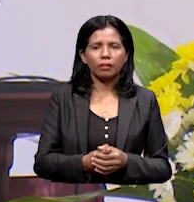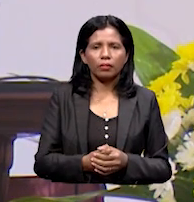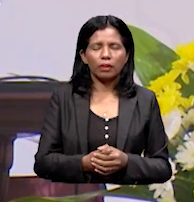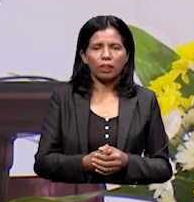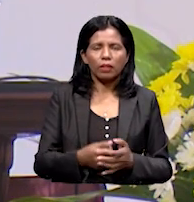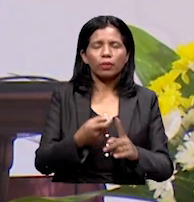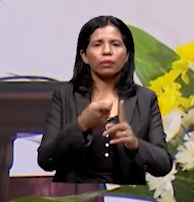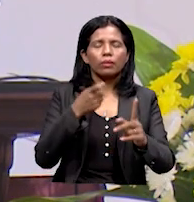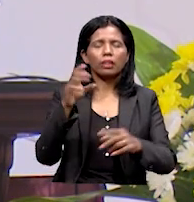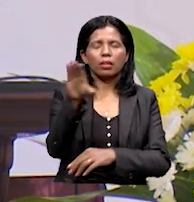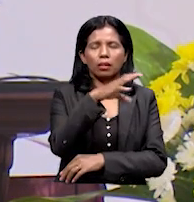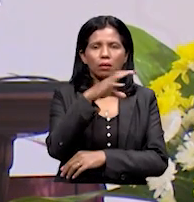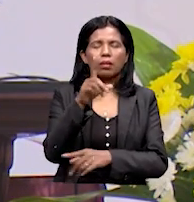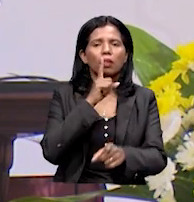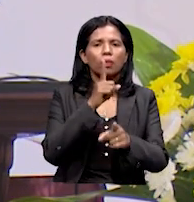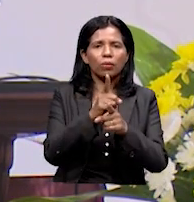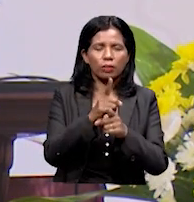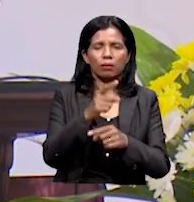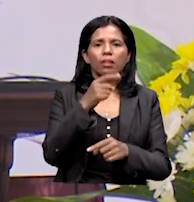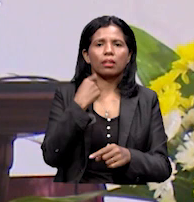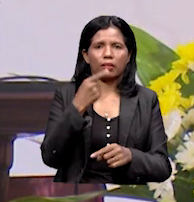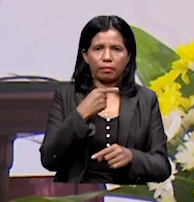sentido Natal nebe los mai hau makida nebe.